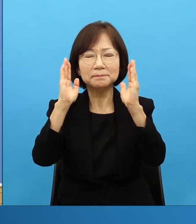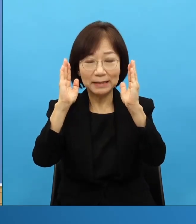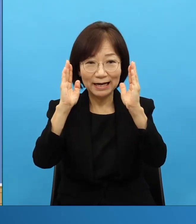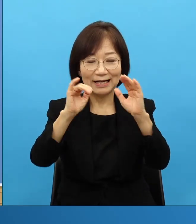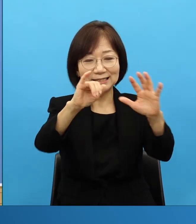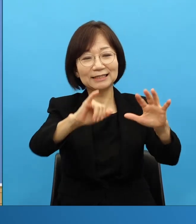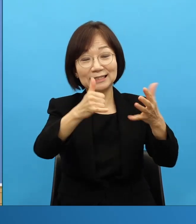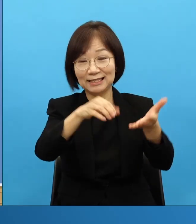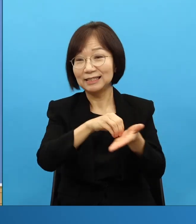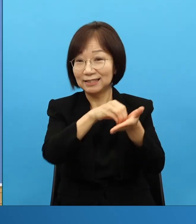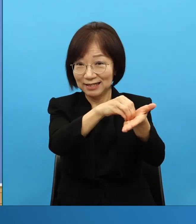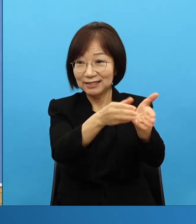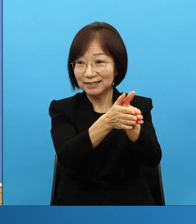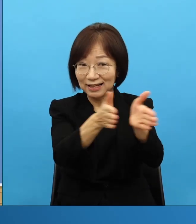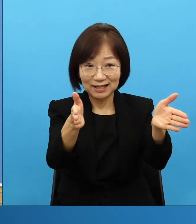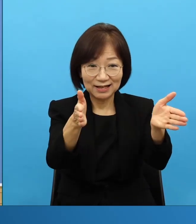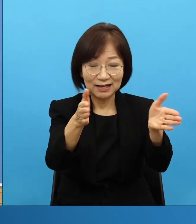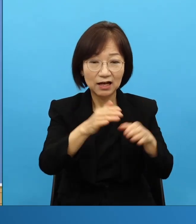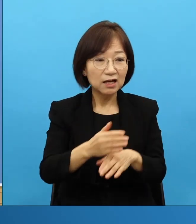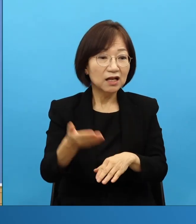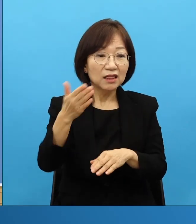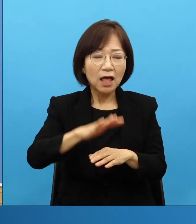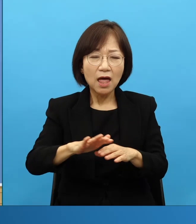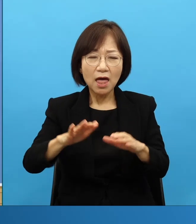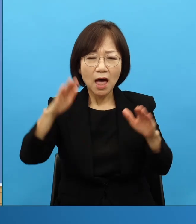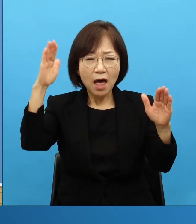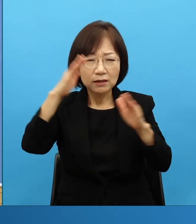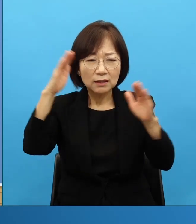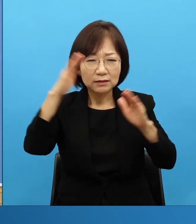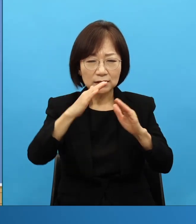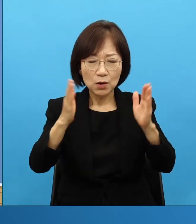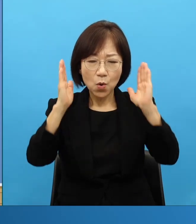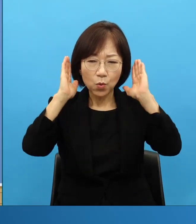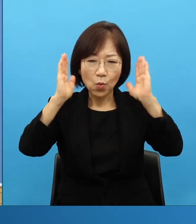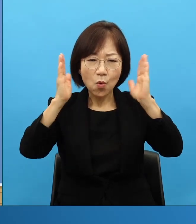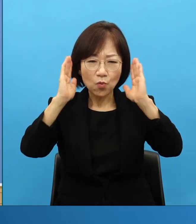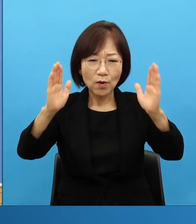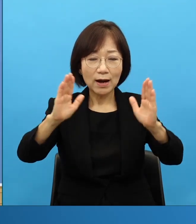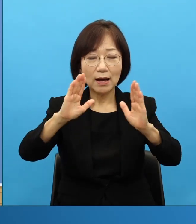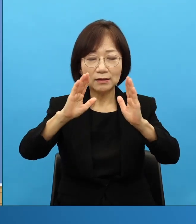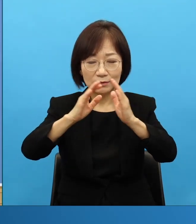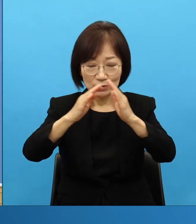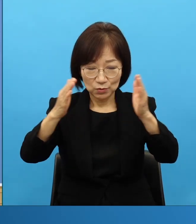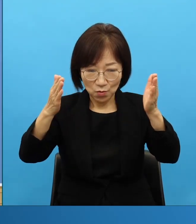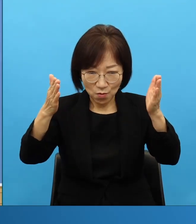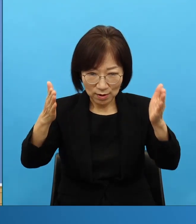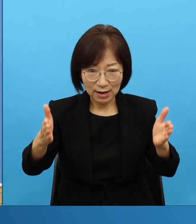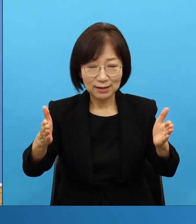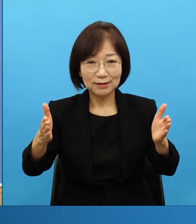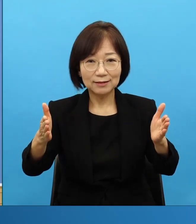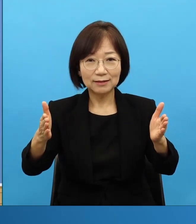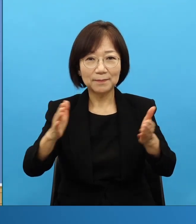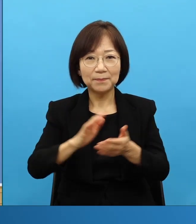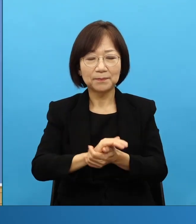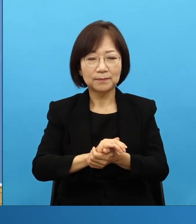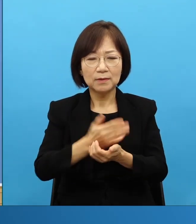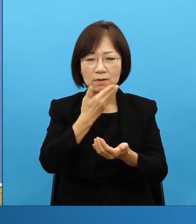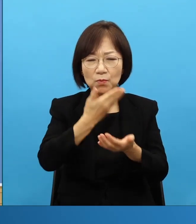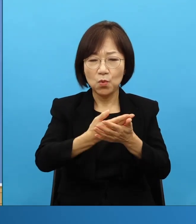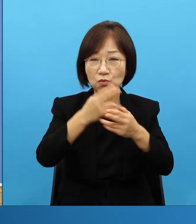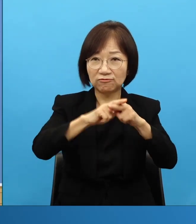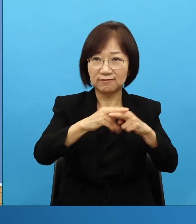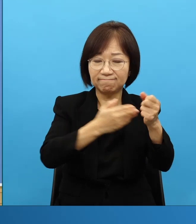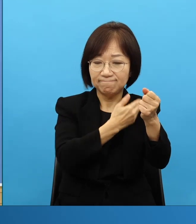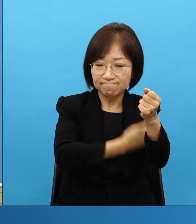공부하는 동안에 정말 시공간의 축복이 뭔지, 기도가 뭔지, 보좌의 능력이 뭔지를 한 번도 체험을 안 하고 나가요.